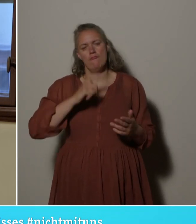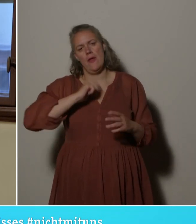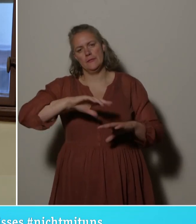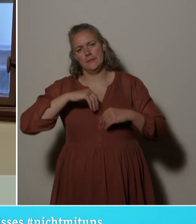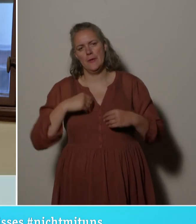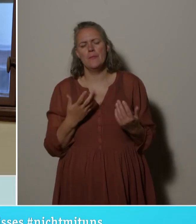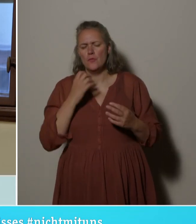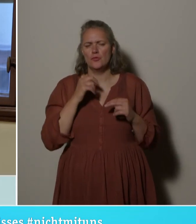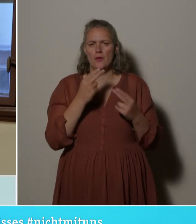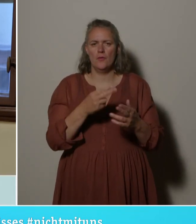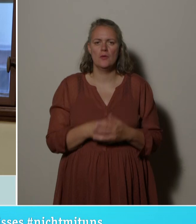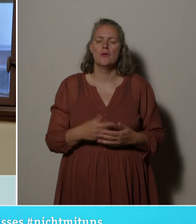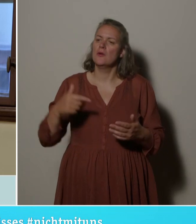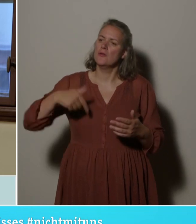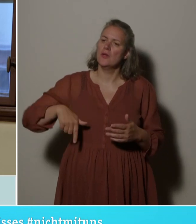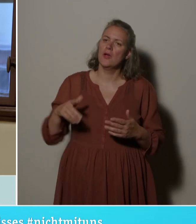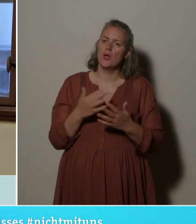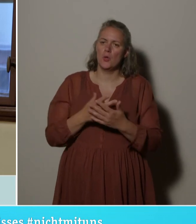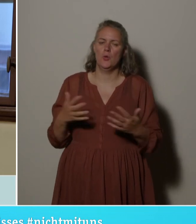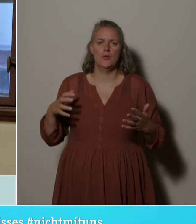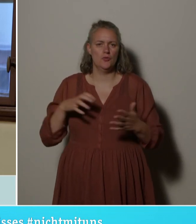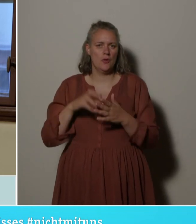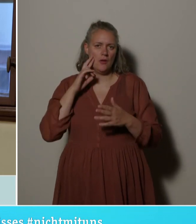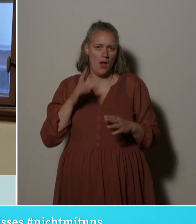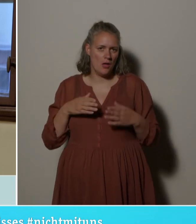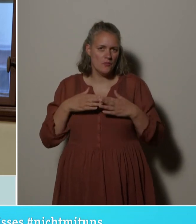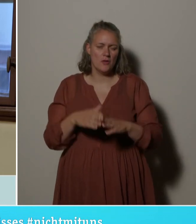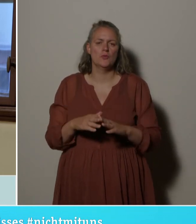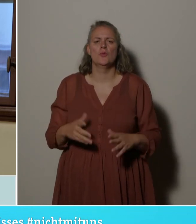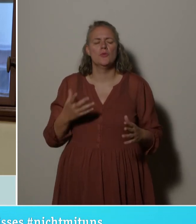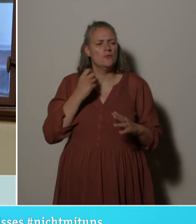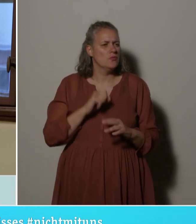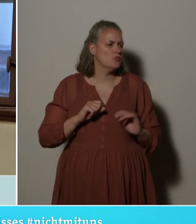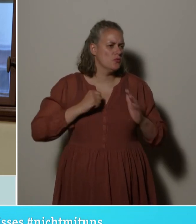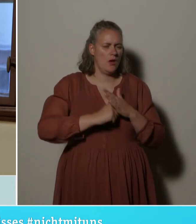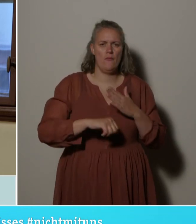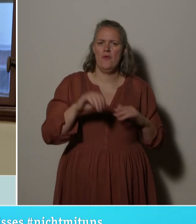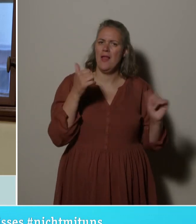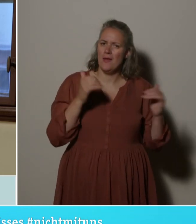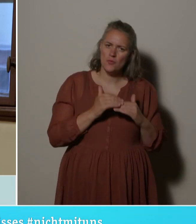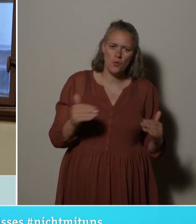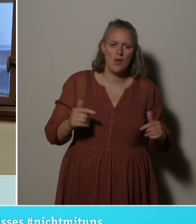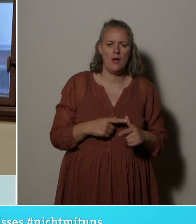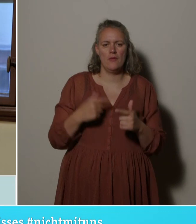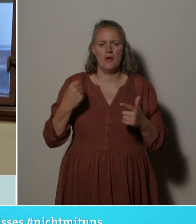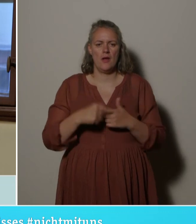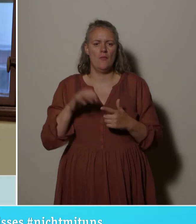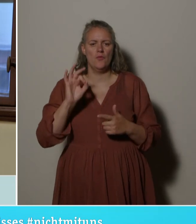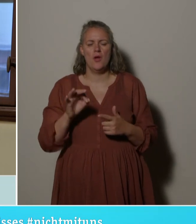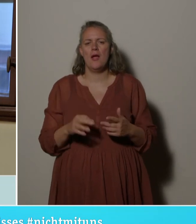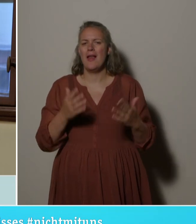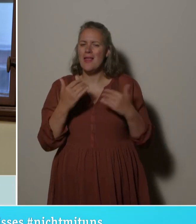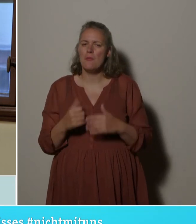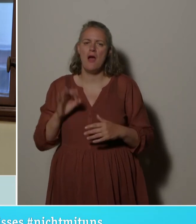wir natürlich übergeordnete Ziele. Wir setzen uns hier ein für die Lebensgrundlagen, wir setzen uns ein fürs Klima, wir setzen uns ein für Umwelt und für